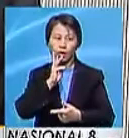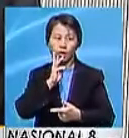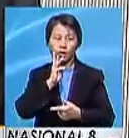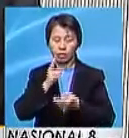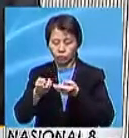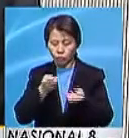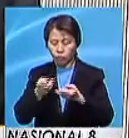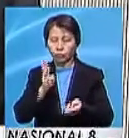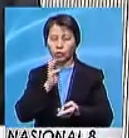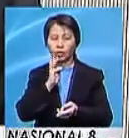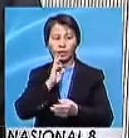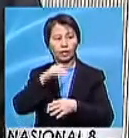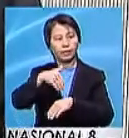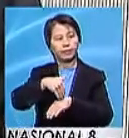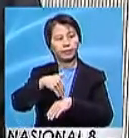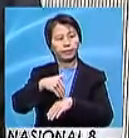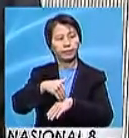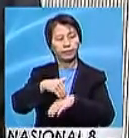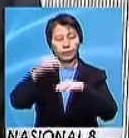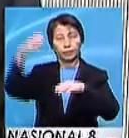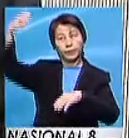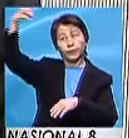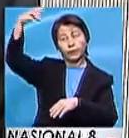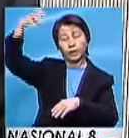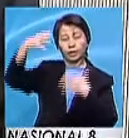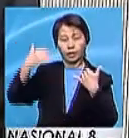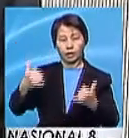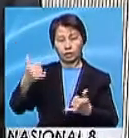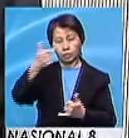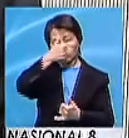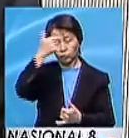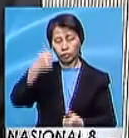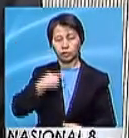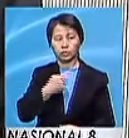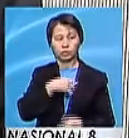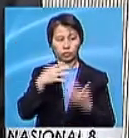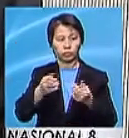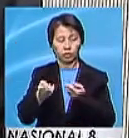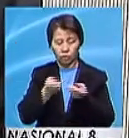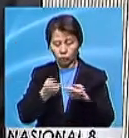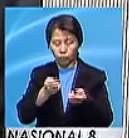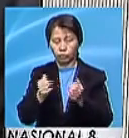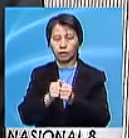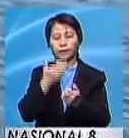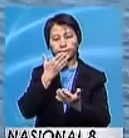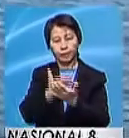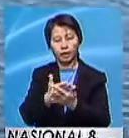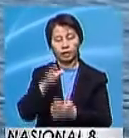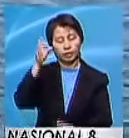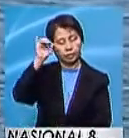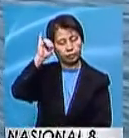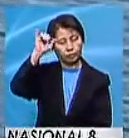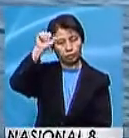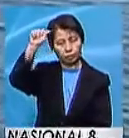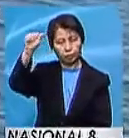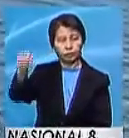pengurusan air pada musim panas ini kerana kita telah mengurusnya dengan baik insyaAllah.